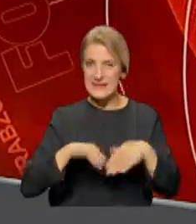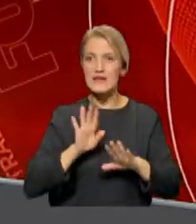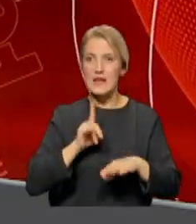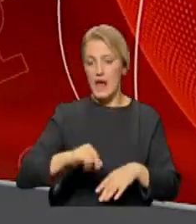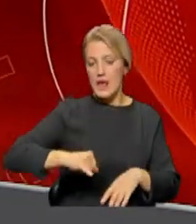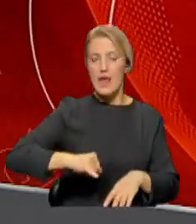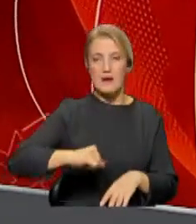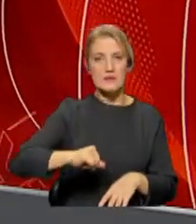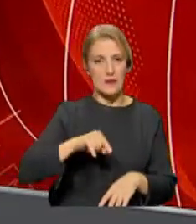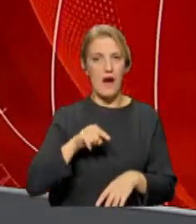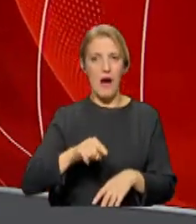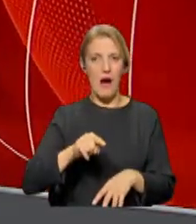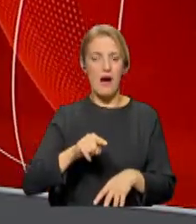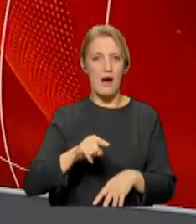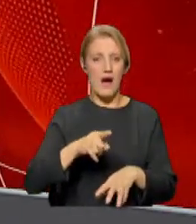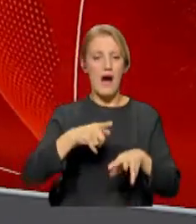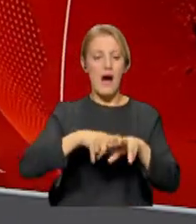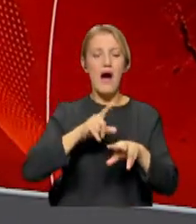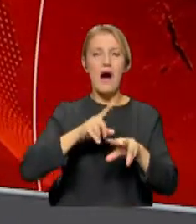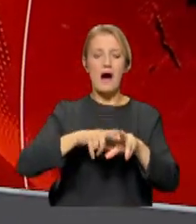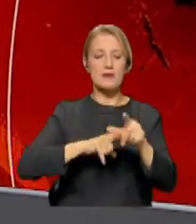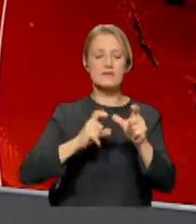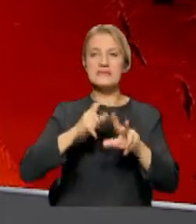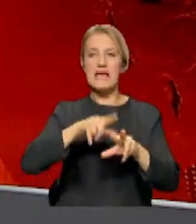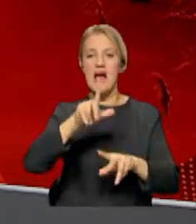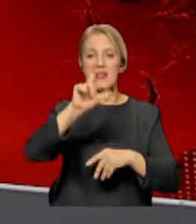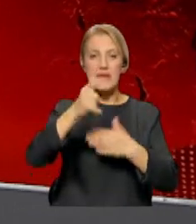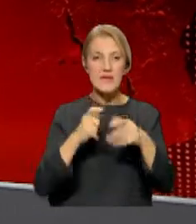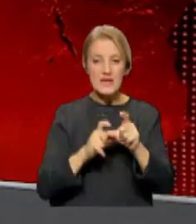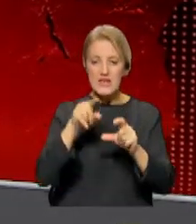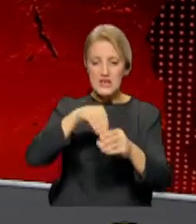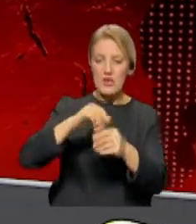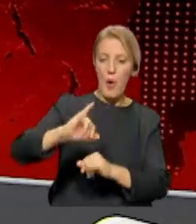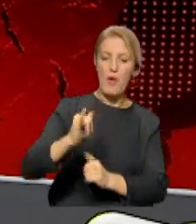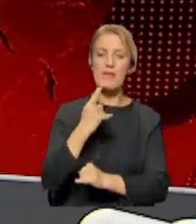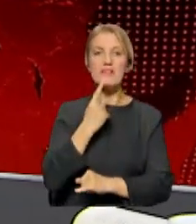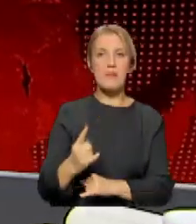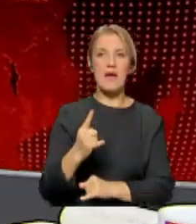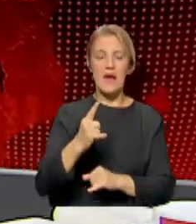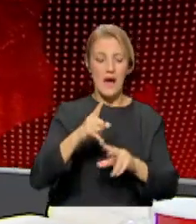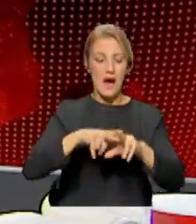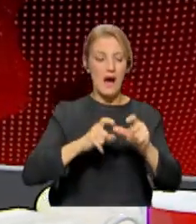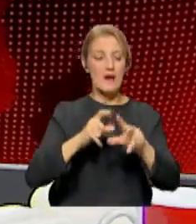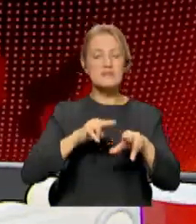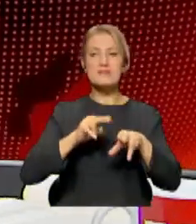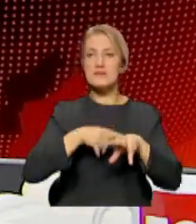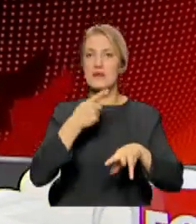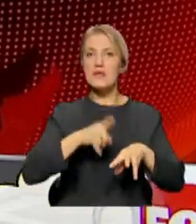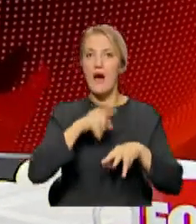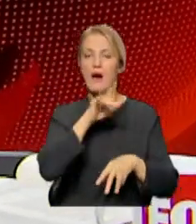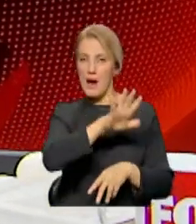yakında Asya liginde bir yerlerde oynamak demek Asya Konfederasyon